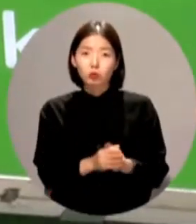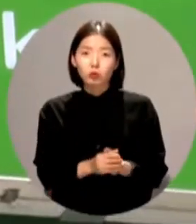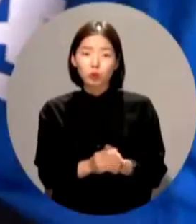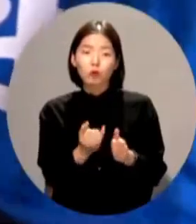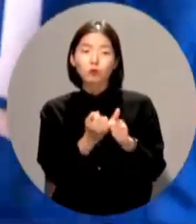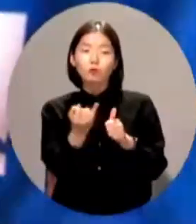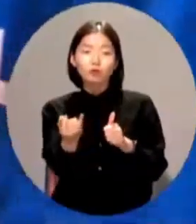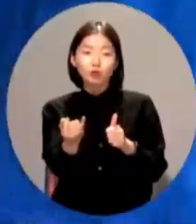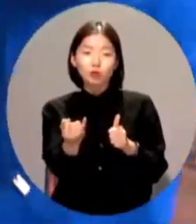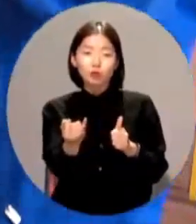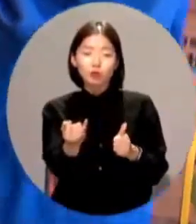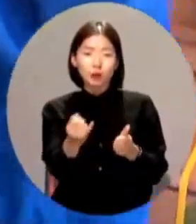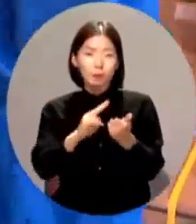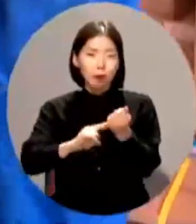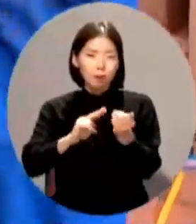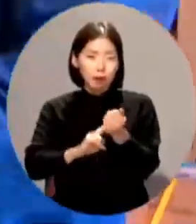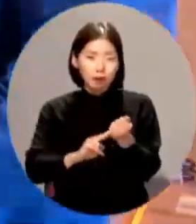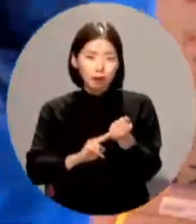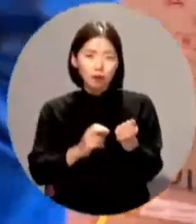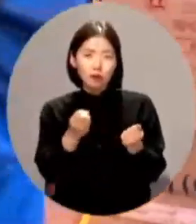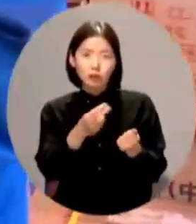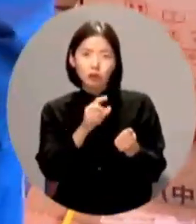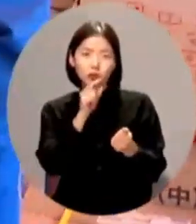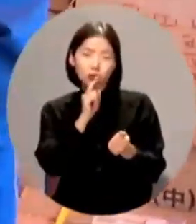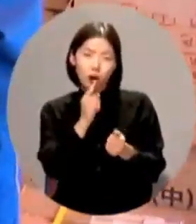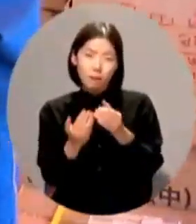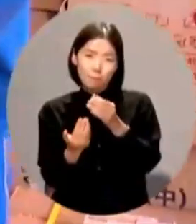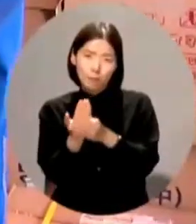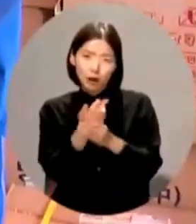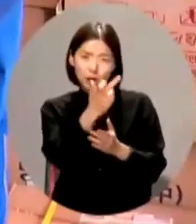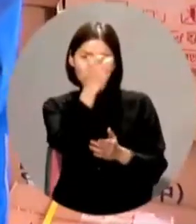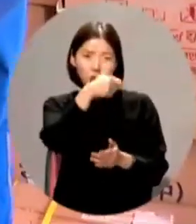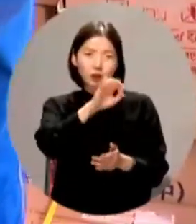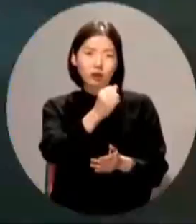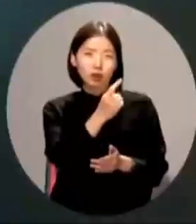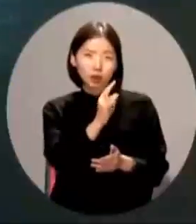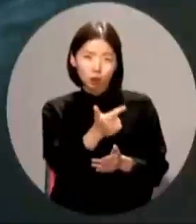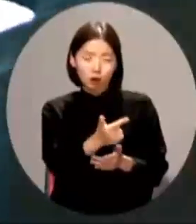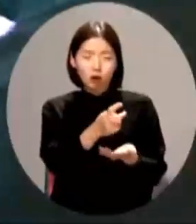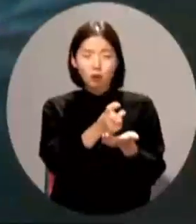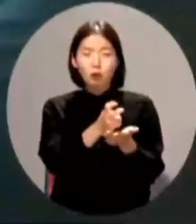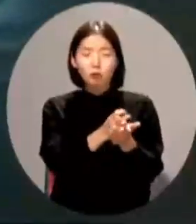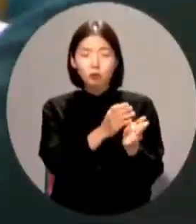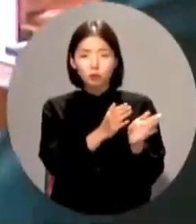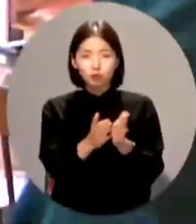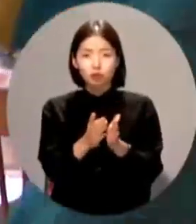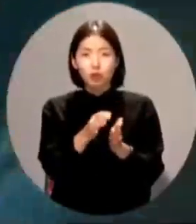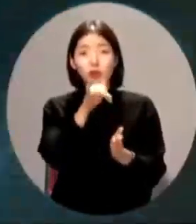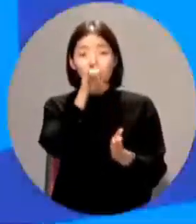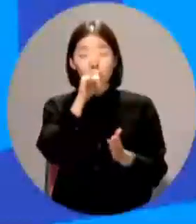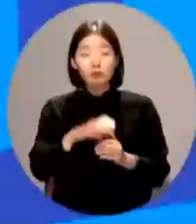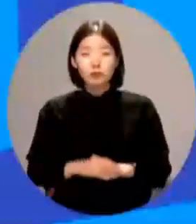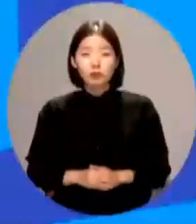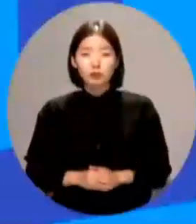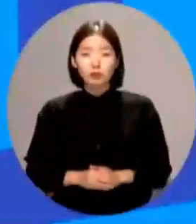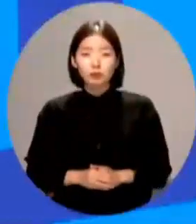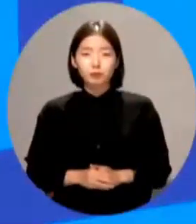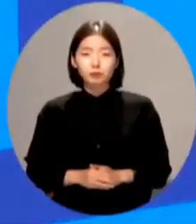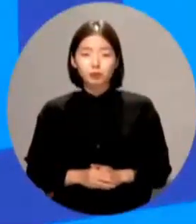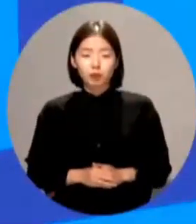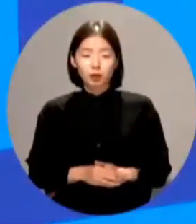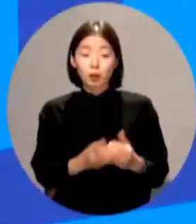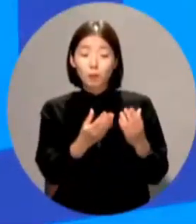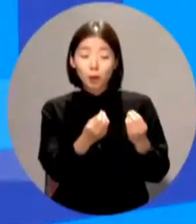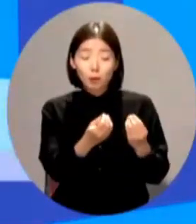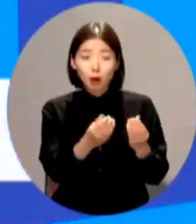부인에게 암소를 매각한 1등이 다시 불거진 최기원 후보는 법적대응을 시사했습니다 뇌사 종교로